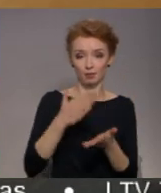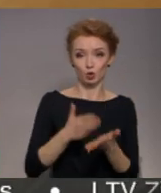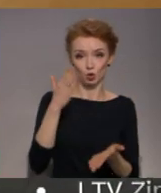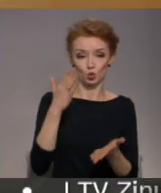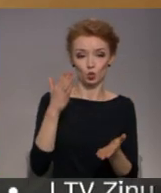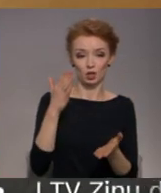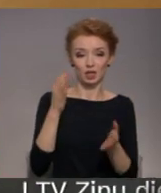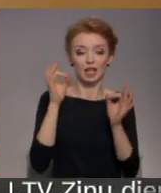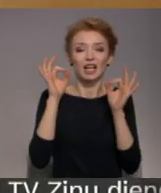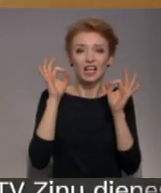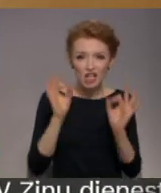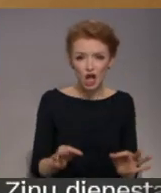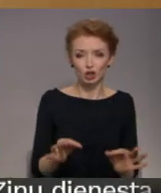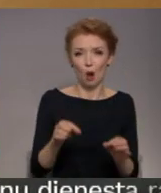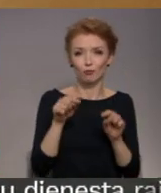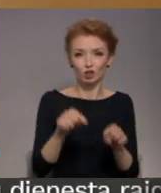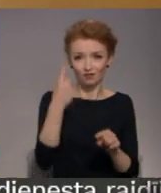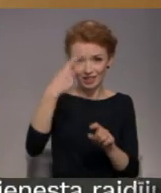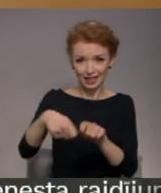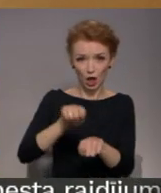Vai tiešām šīs kilometrs